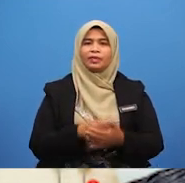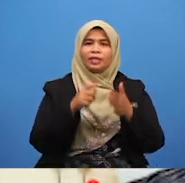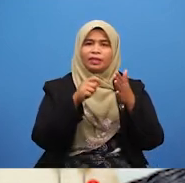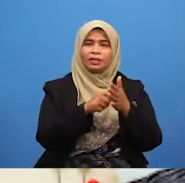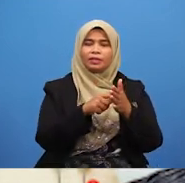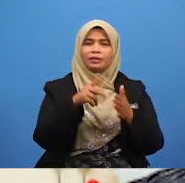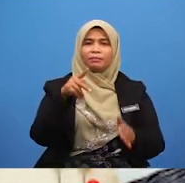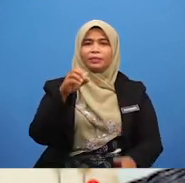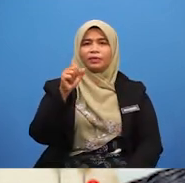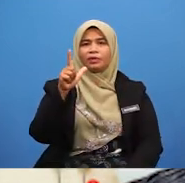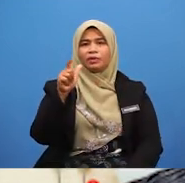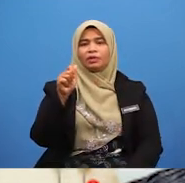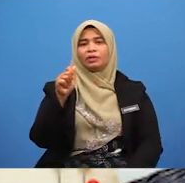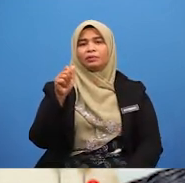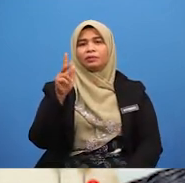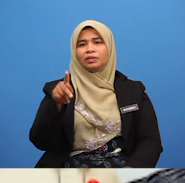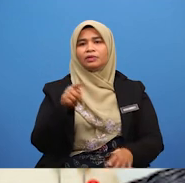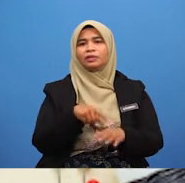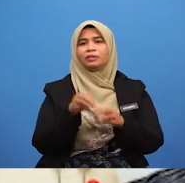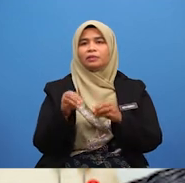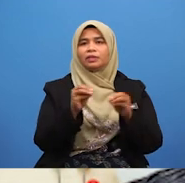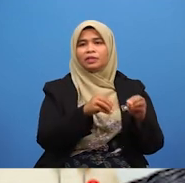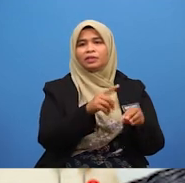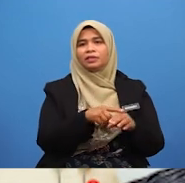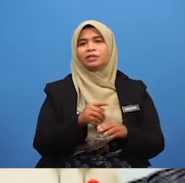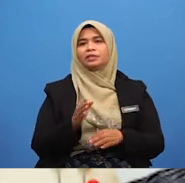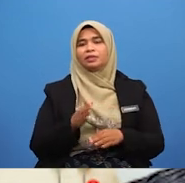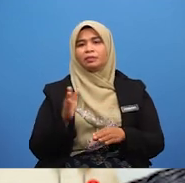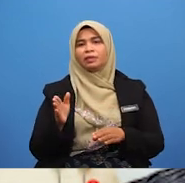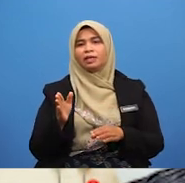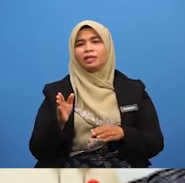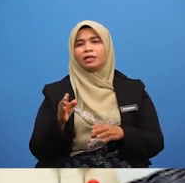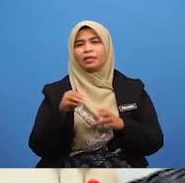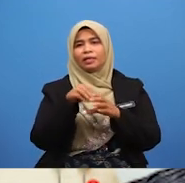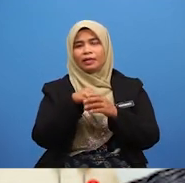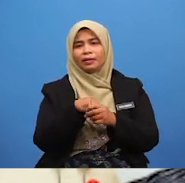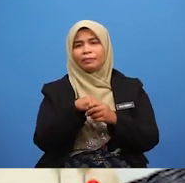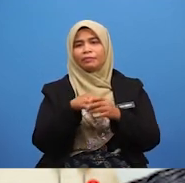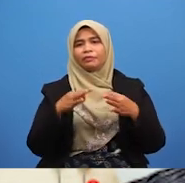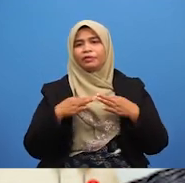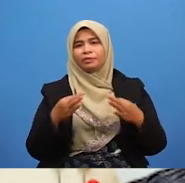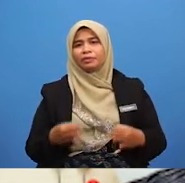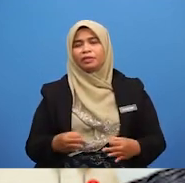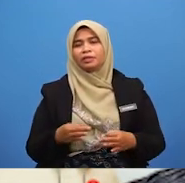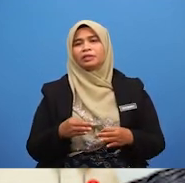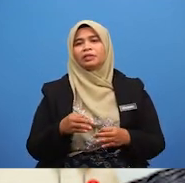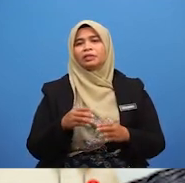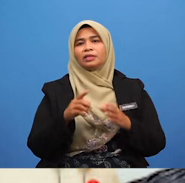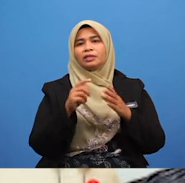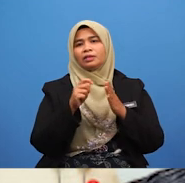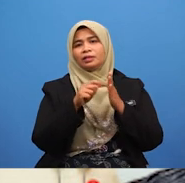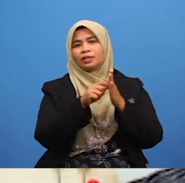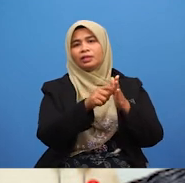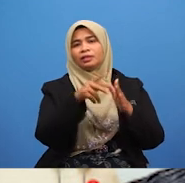Tanda pola perlu dipindahkan di sebelah dalam fabrik dan tanda pola perlu dipindahkan dengan tepat